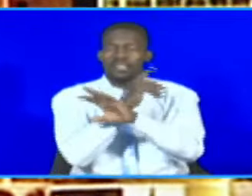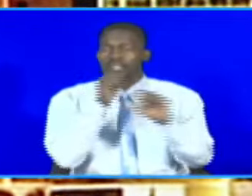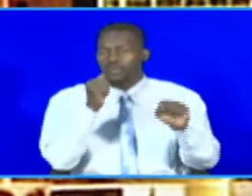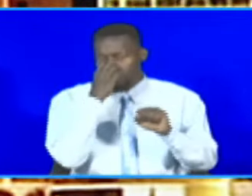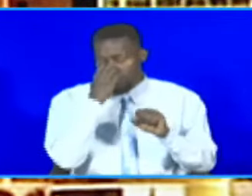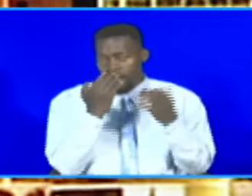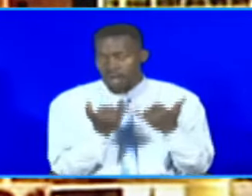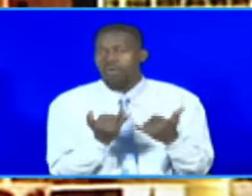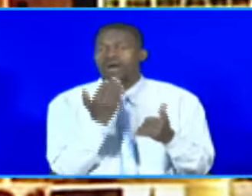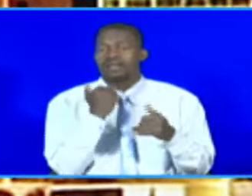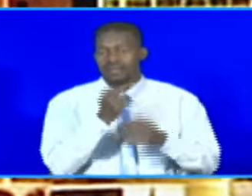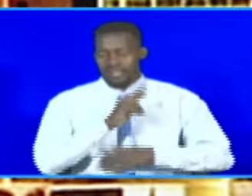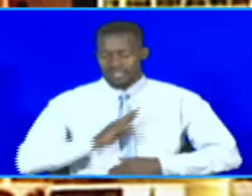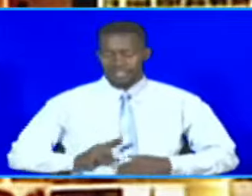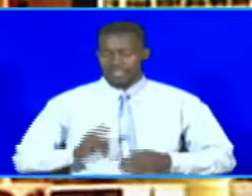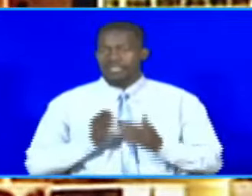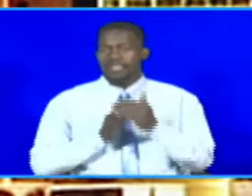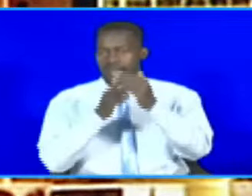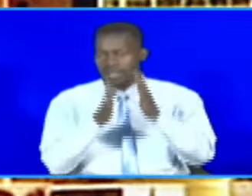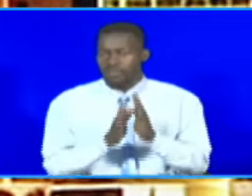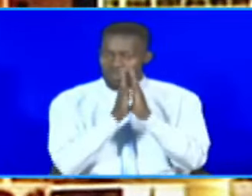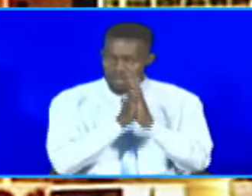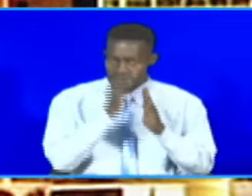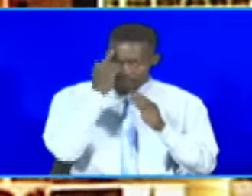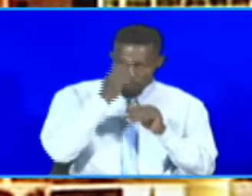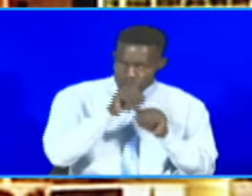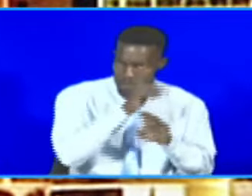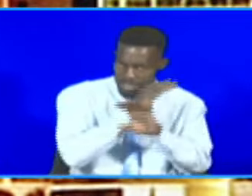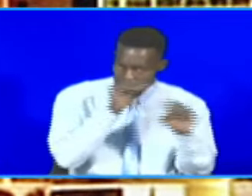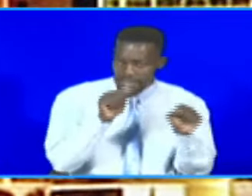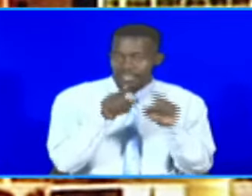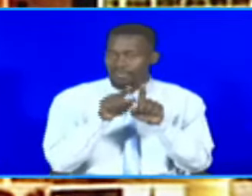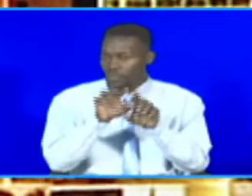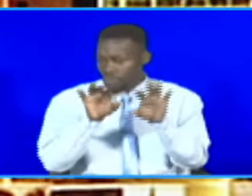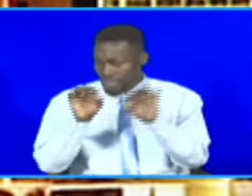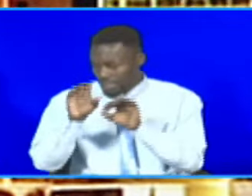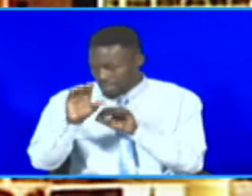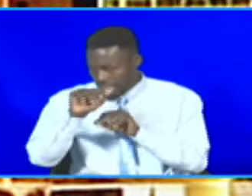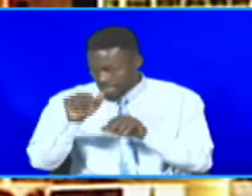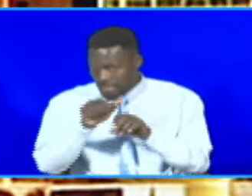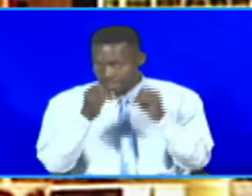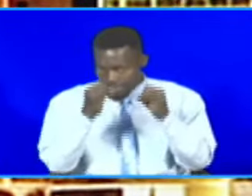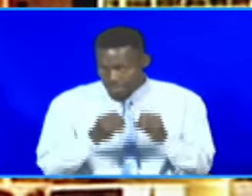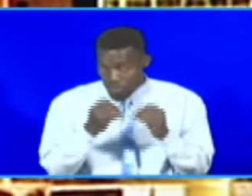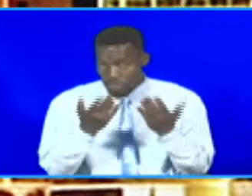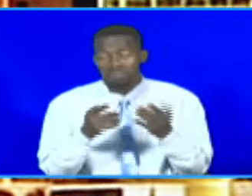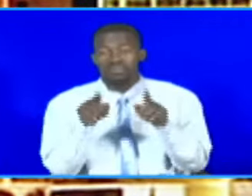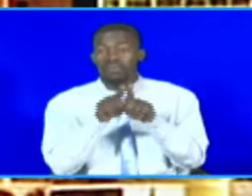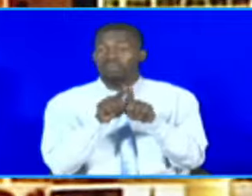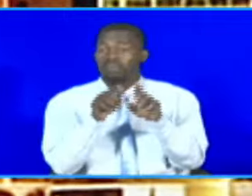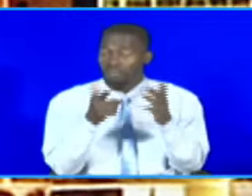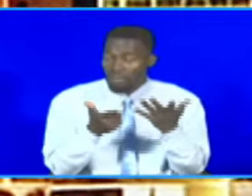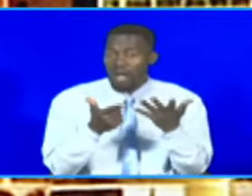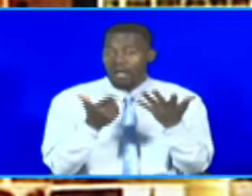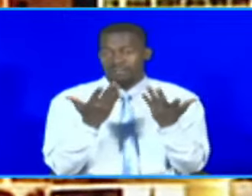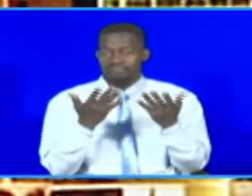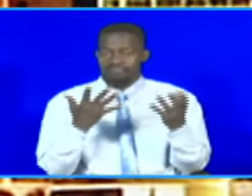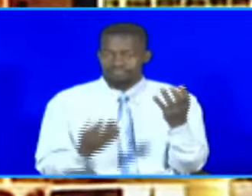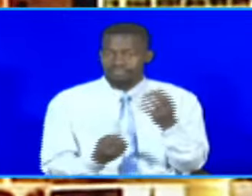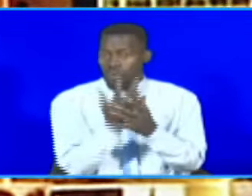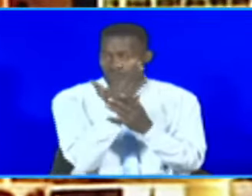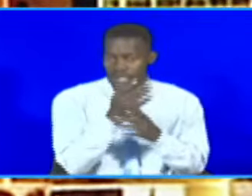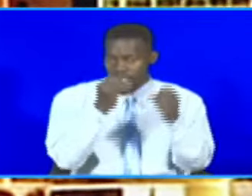wa dini kumuombea anapoteua baraza jipya la mawaziri, akionekana kuwa makini zaidi kuhakikisha baraza jipya halitakumbwa